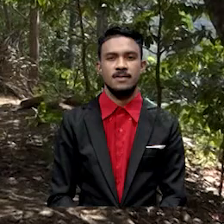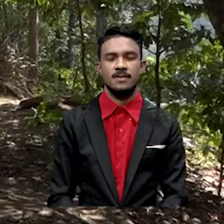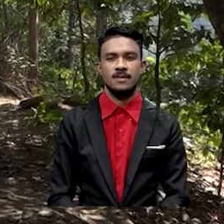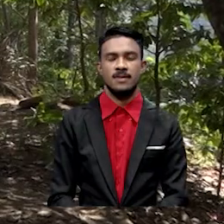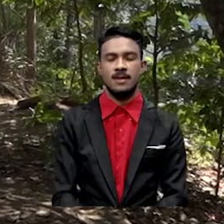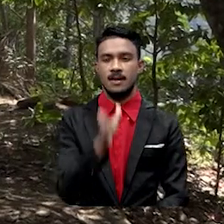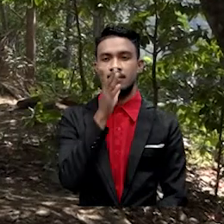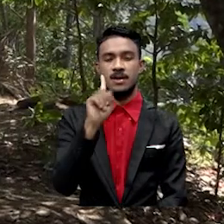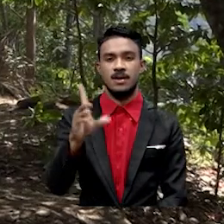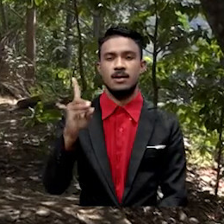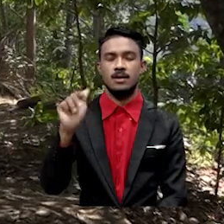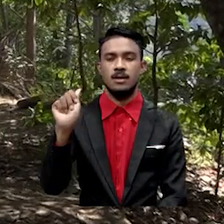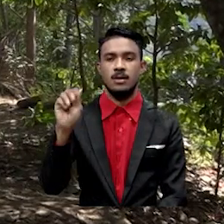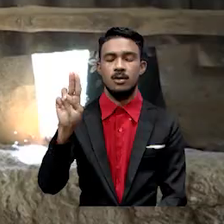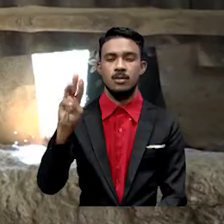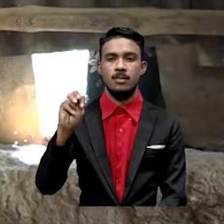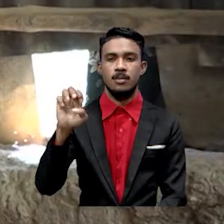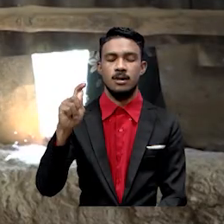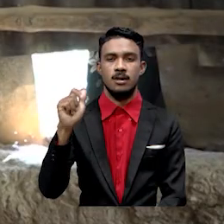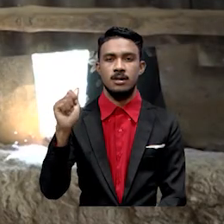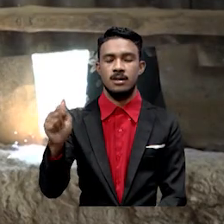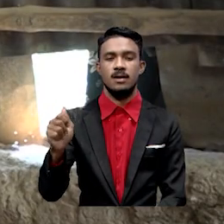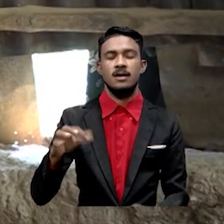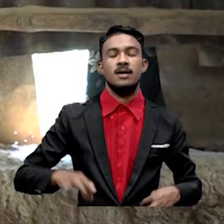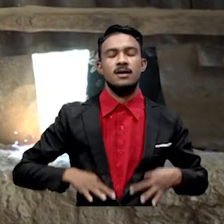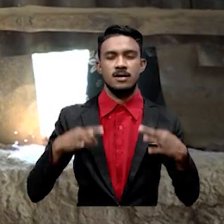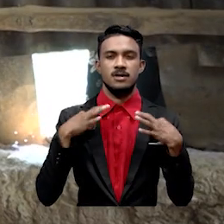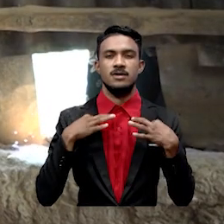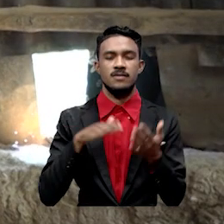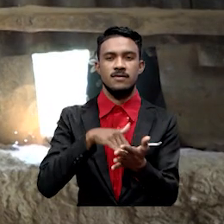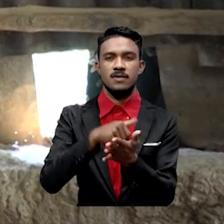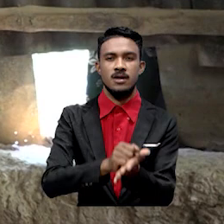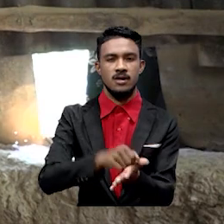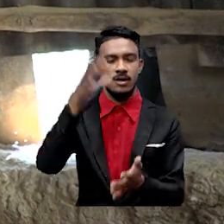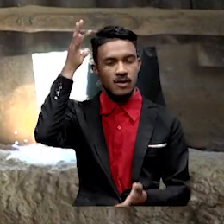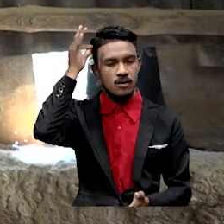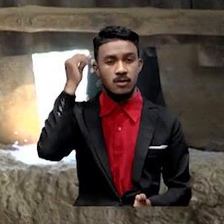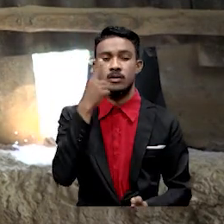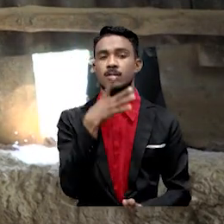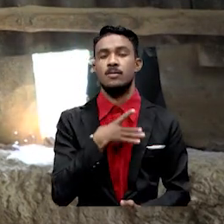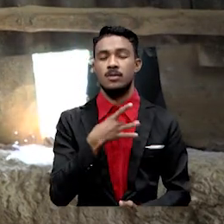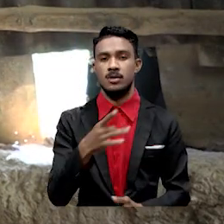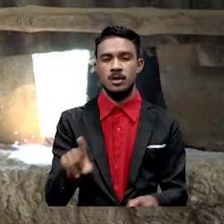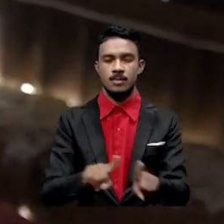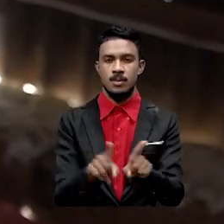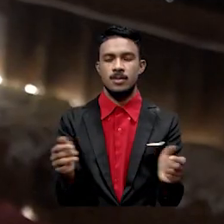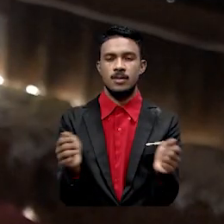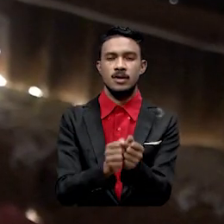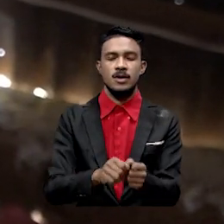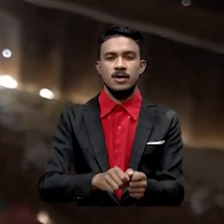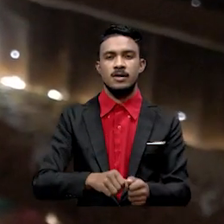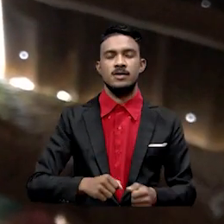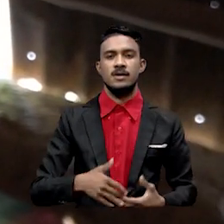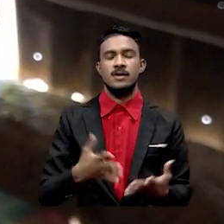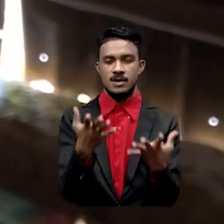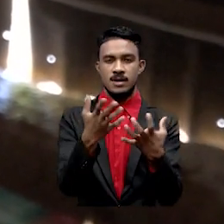Inam faluk daumeta nebeho ising komesa nam kurut. Fuk ha humutin da daun, mai be na fatin ho esperansa bot, hakara